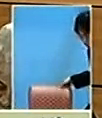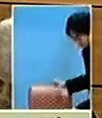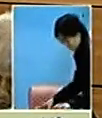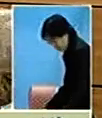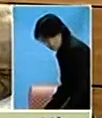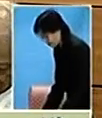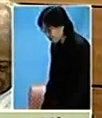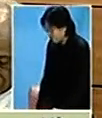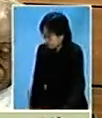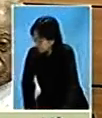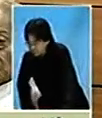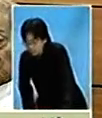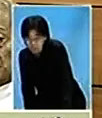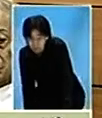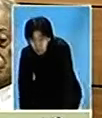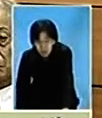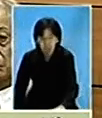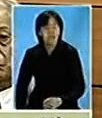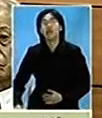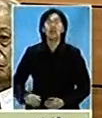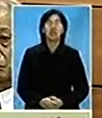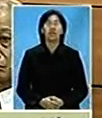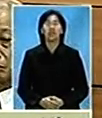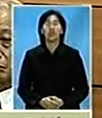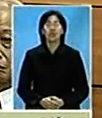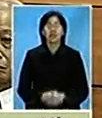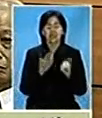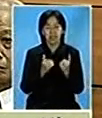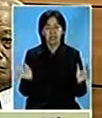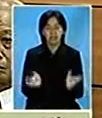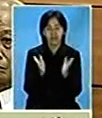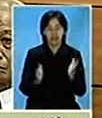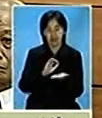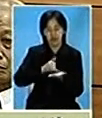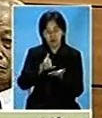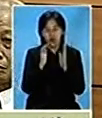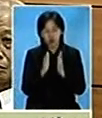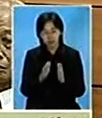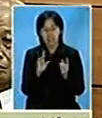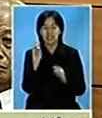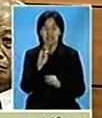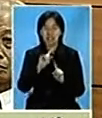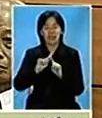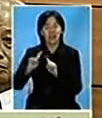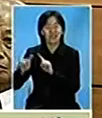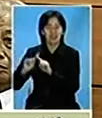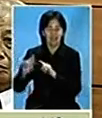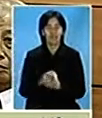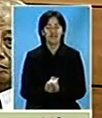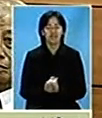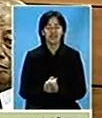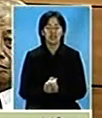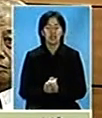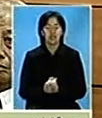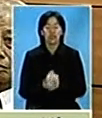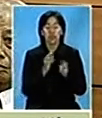การชี้แจงก็คือว่าที่ท่านตัดก็คือหรือการส่งเสริมฟื้นฟูสุขภาพมนุษย์หรือสัตว์นะครับซึ่งตรงนั้นแค่นั้นแหละนะฮะซึ่ง